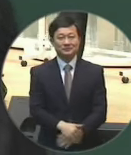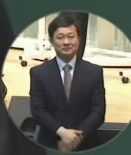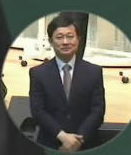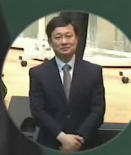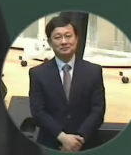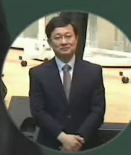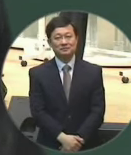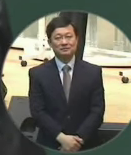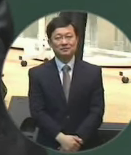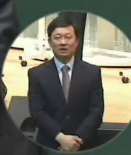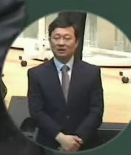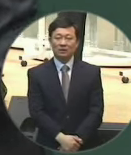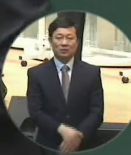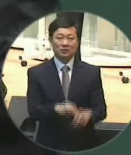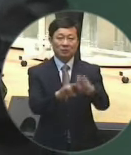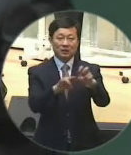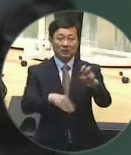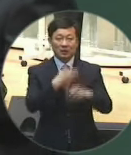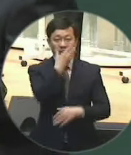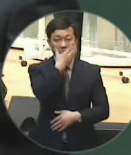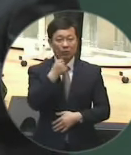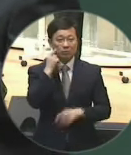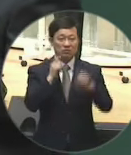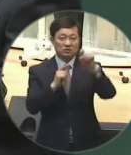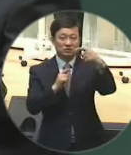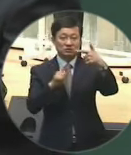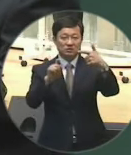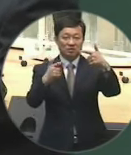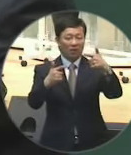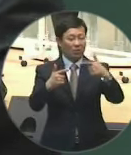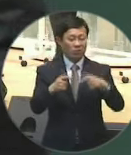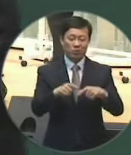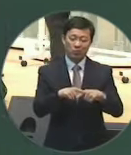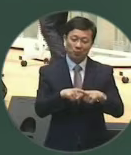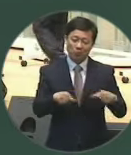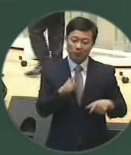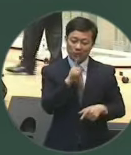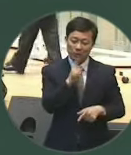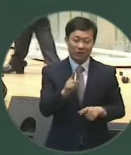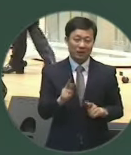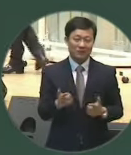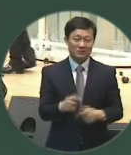God. 이 말이 보통 말이 아닙니다. These are not just your average words. 나를